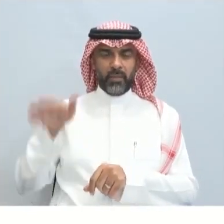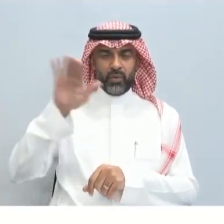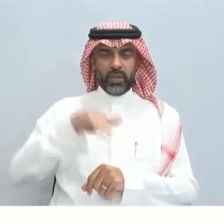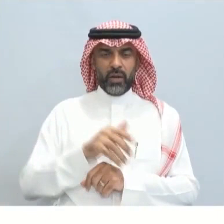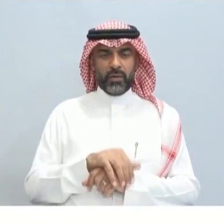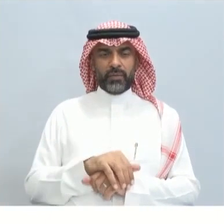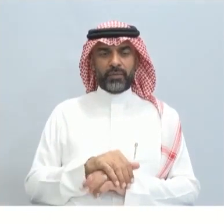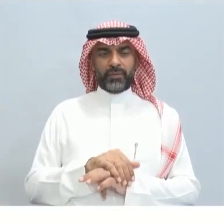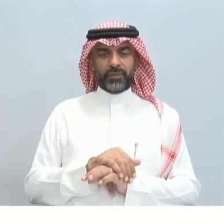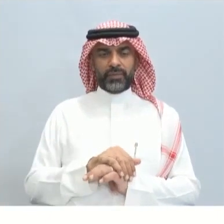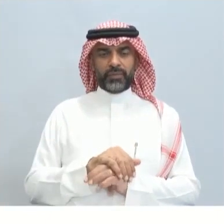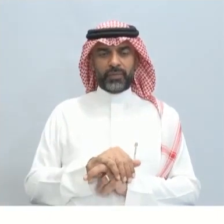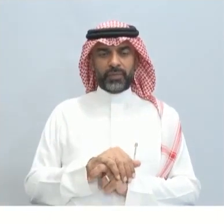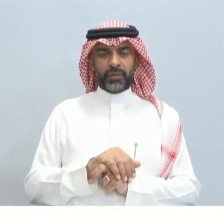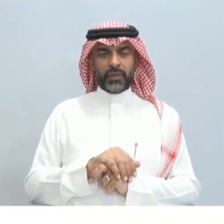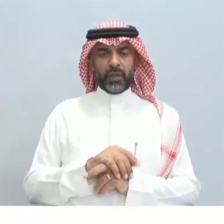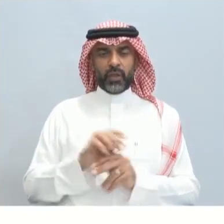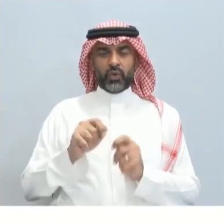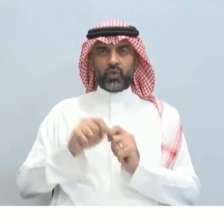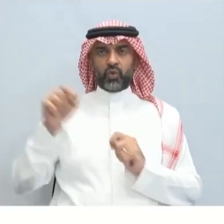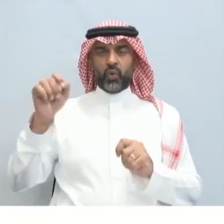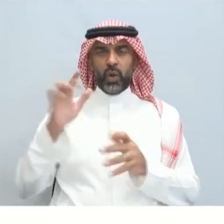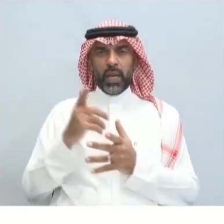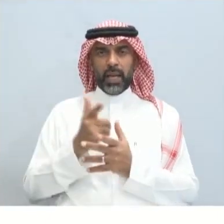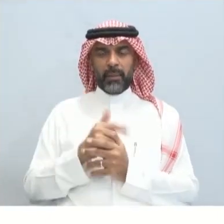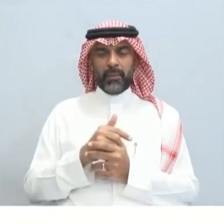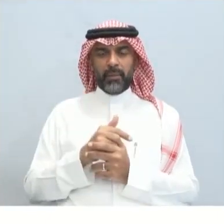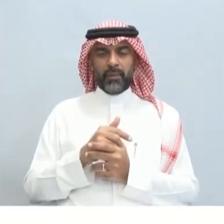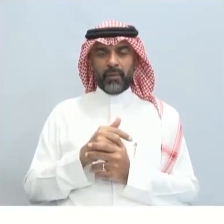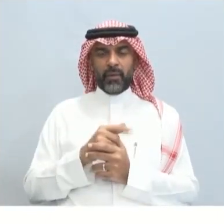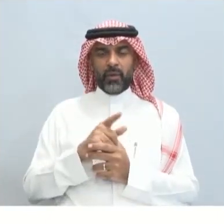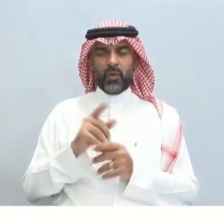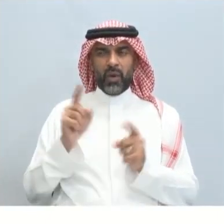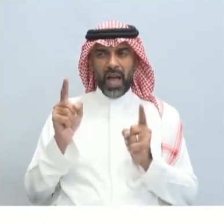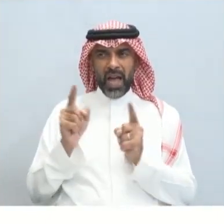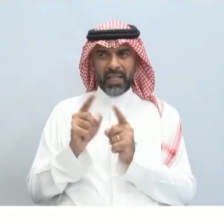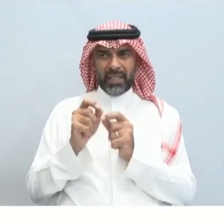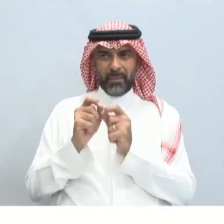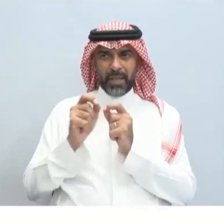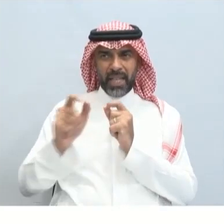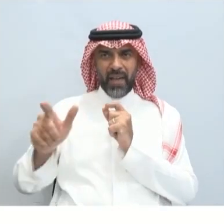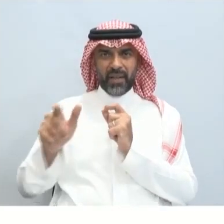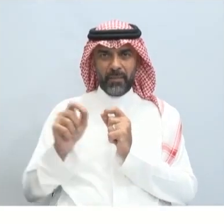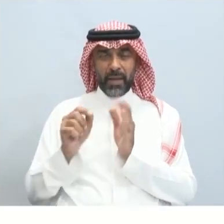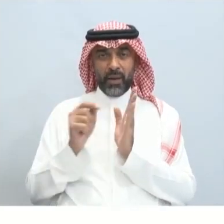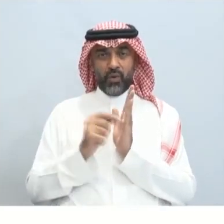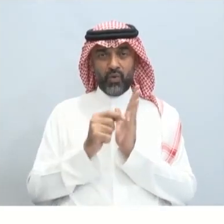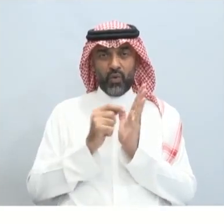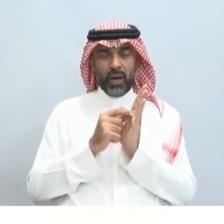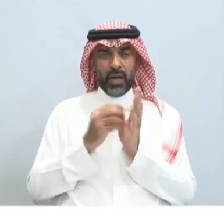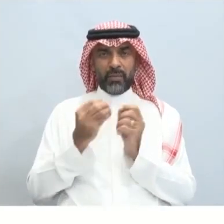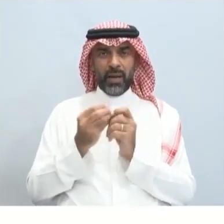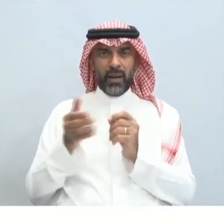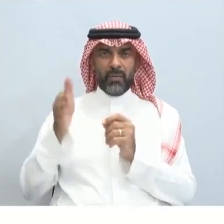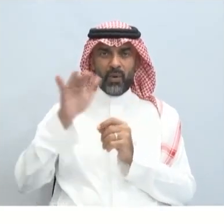للموجه دعنا طول الموجه كان عباره عن ماذا اقصر مسافه بين النقاط على الموجه